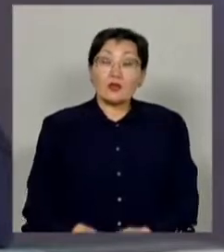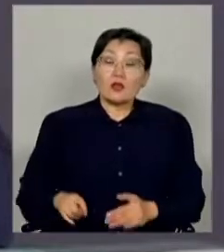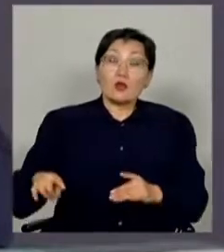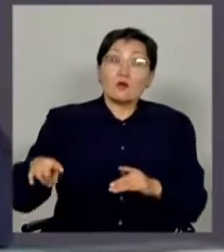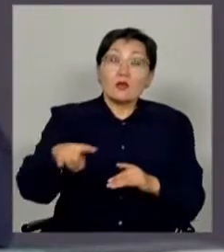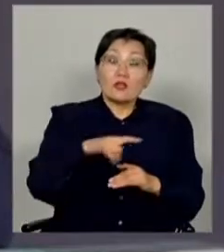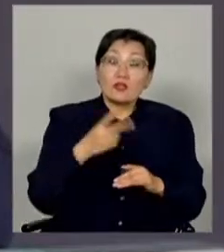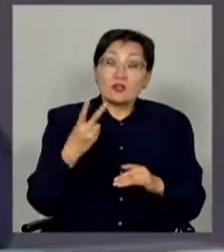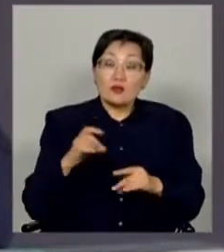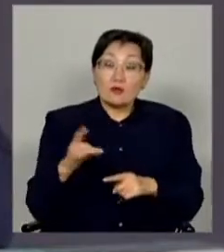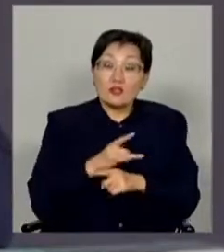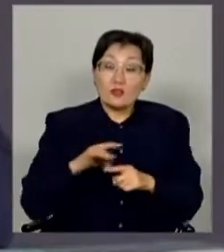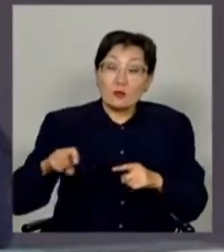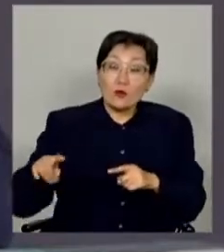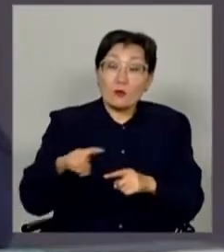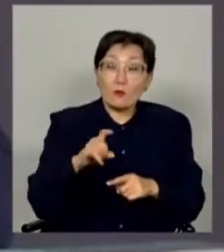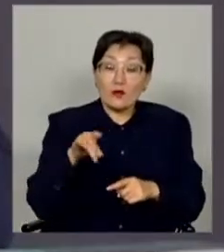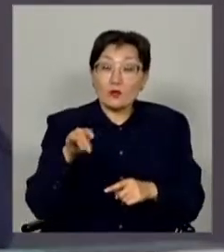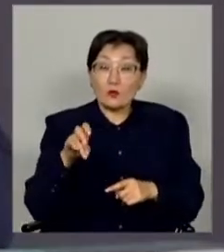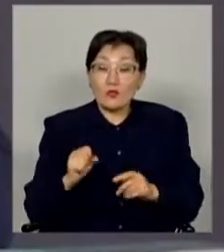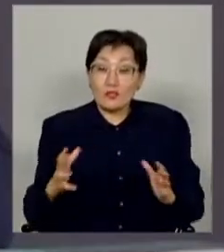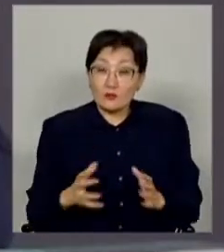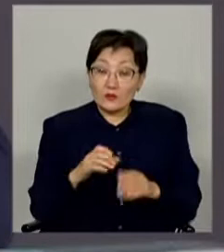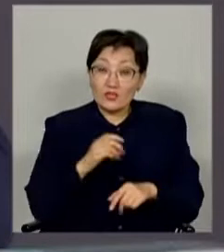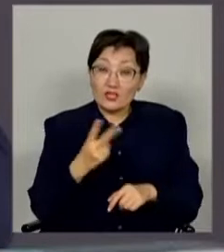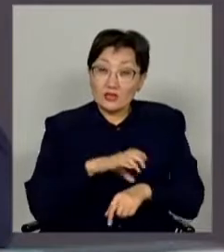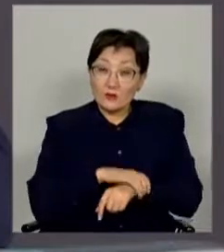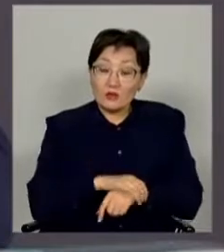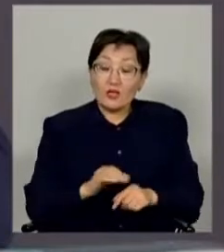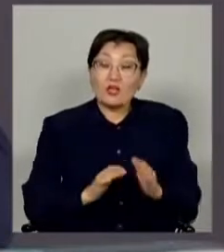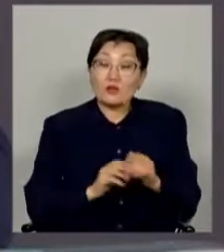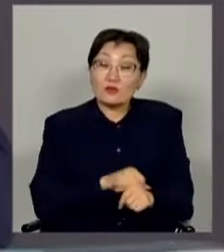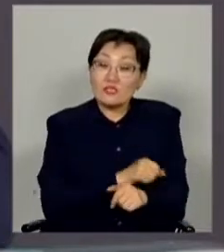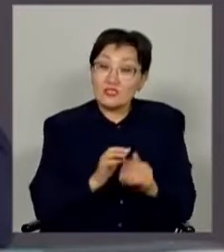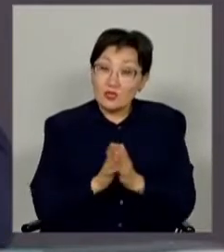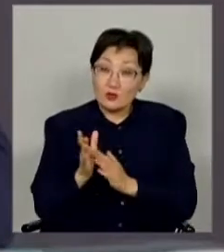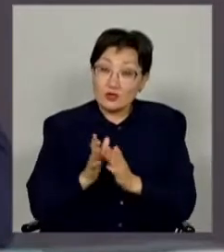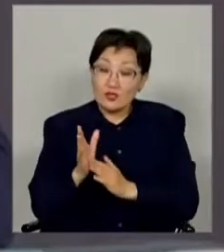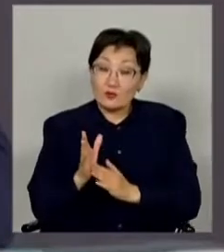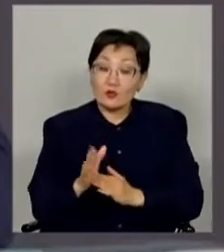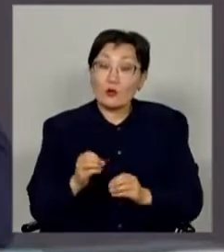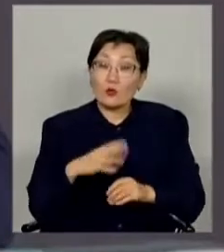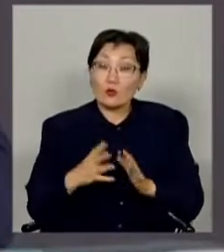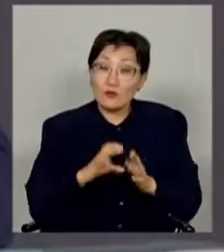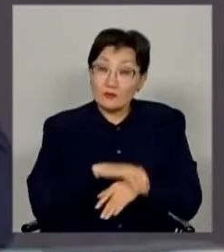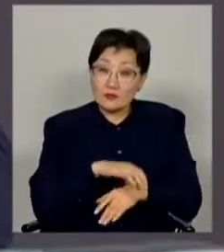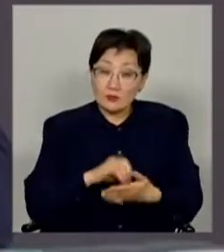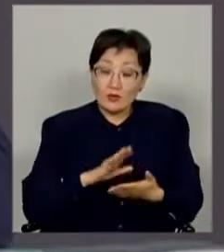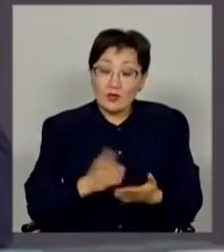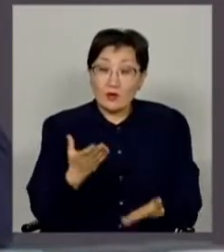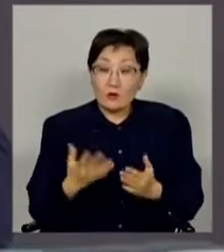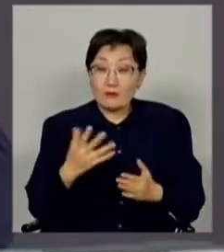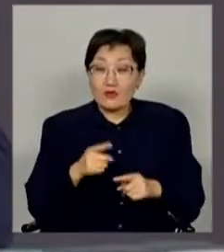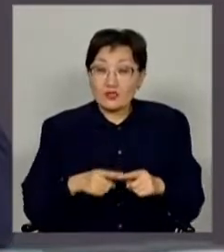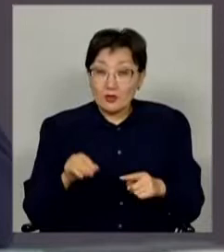Әуегөліктерін 20 рет ұшыру кезінде марихуана сақтаудың 2 фактісі, есірткі егудің 19 фактісі анықталды. Жалпы салмағы 5,5